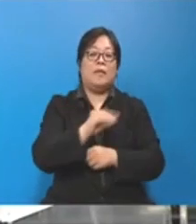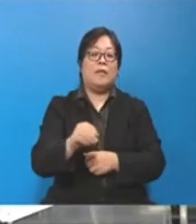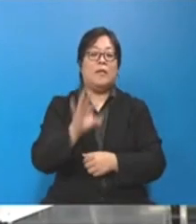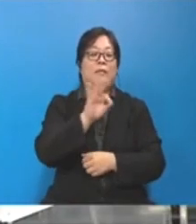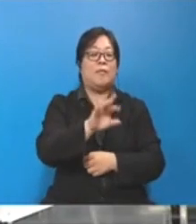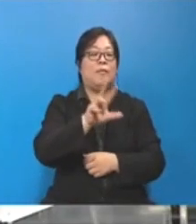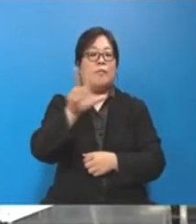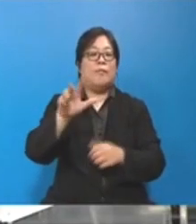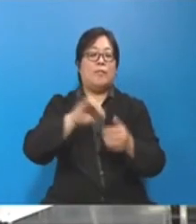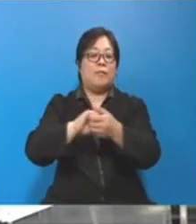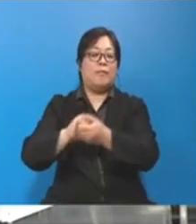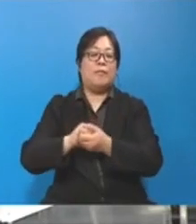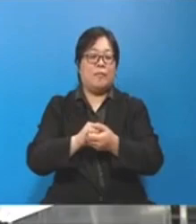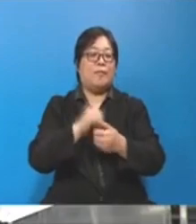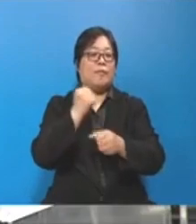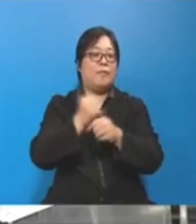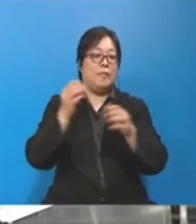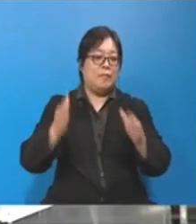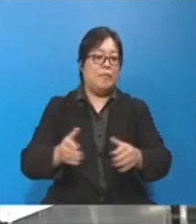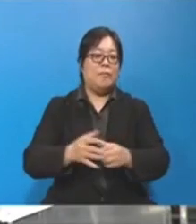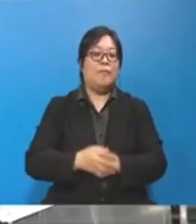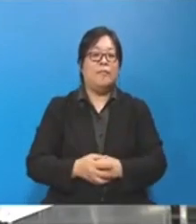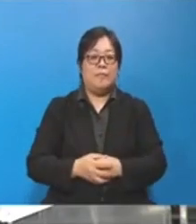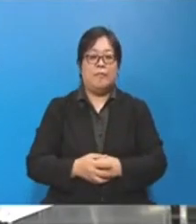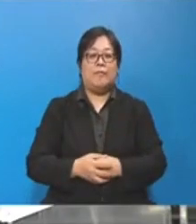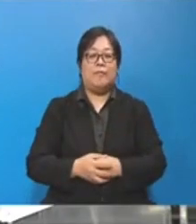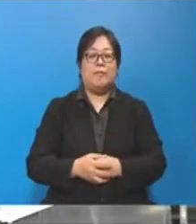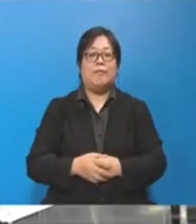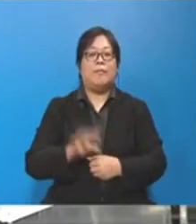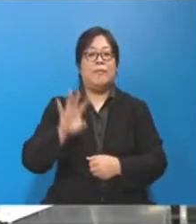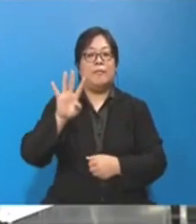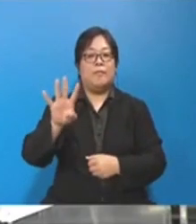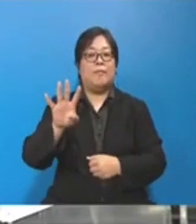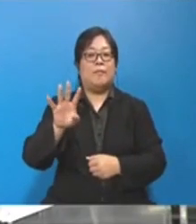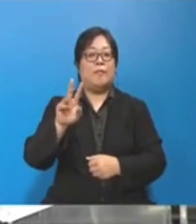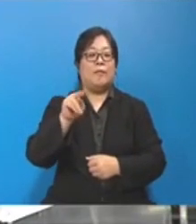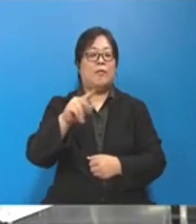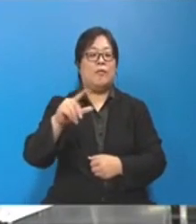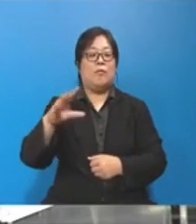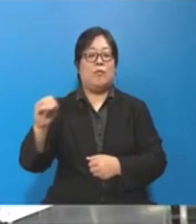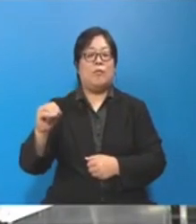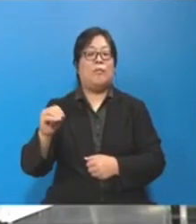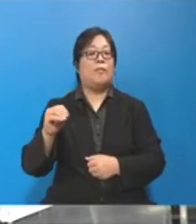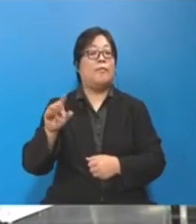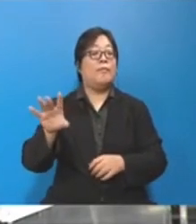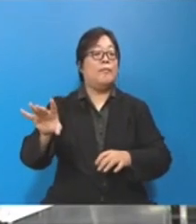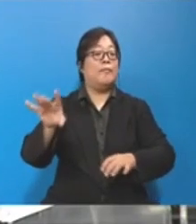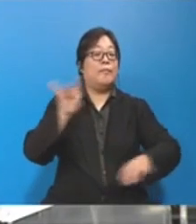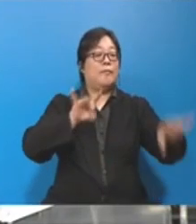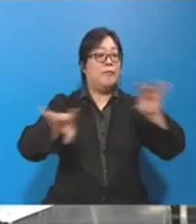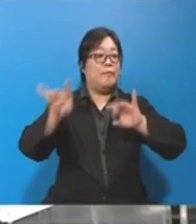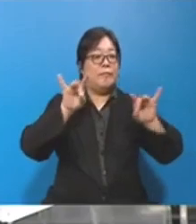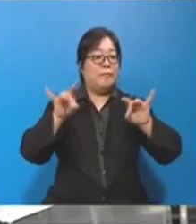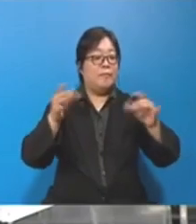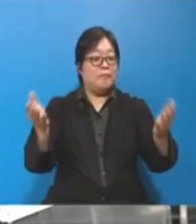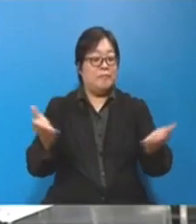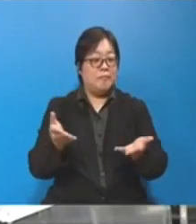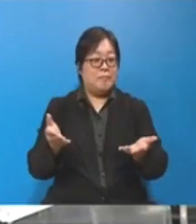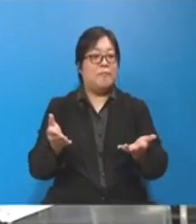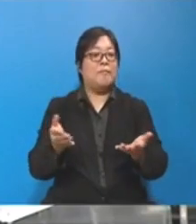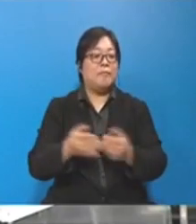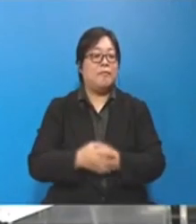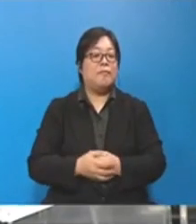93 kesatuan sekerja dan empat badan enjoy dapat tanda pada keberangkatan ini